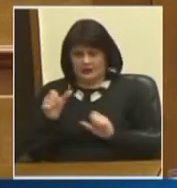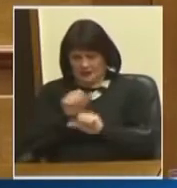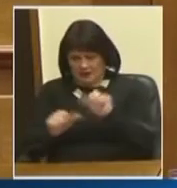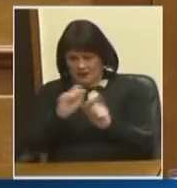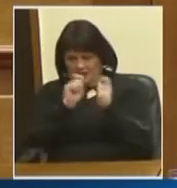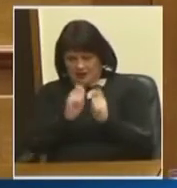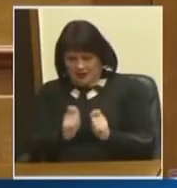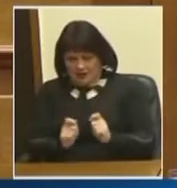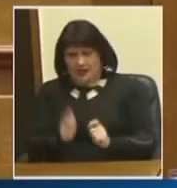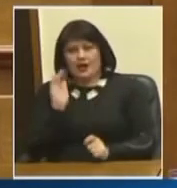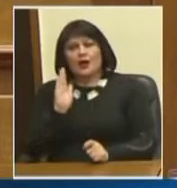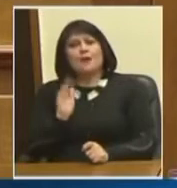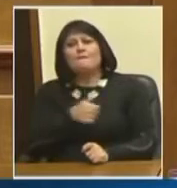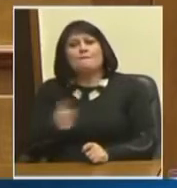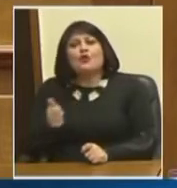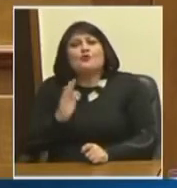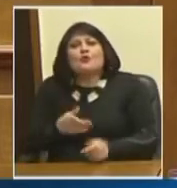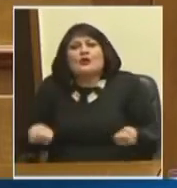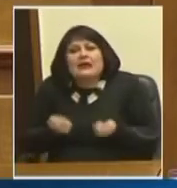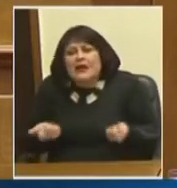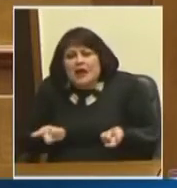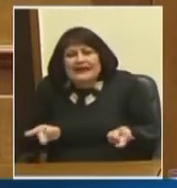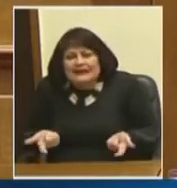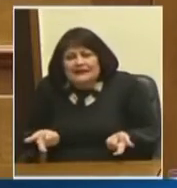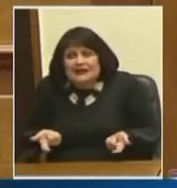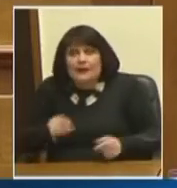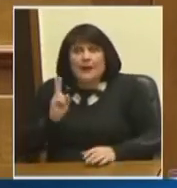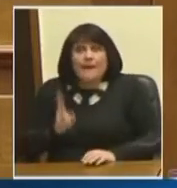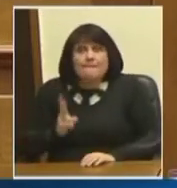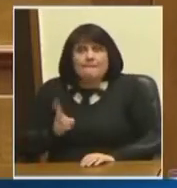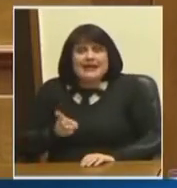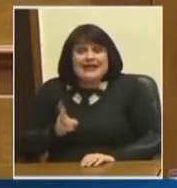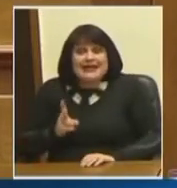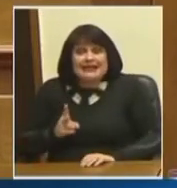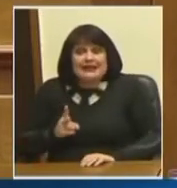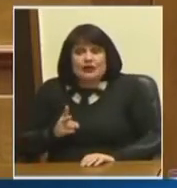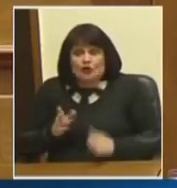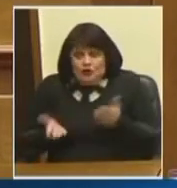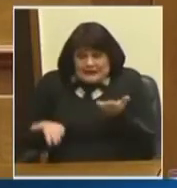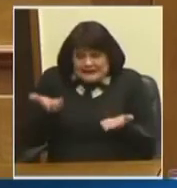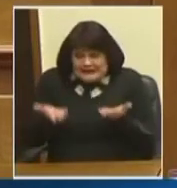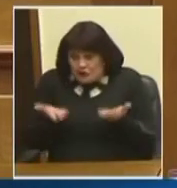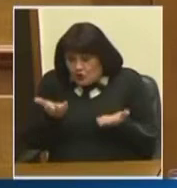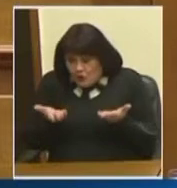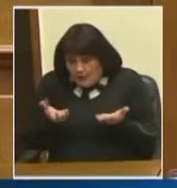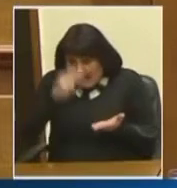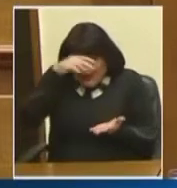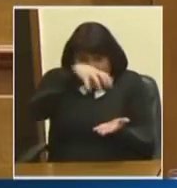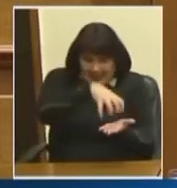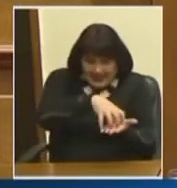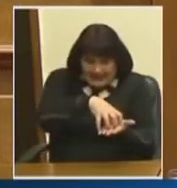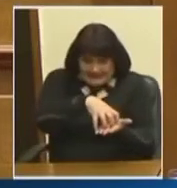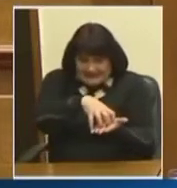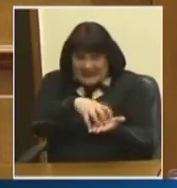το μόνο το οποίο μπορεί να προκαλέσει, είναι να θέσει σε κίνδυνο την ισορροπία των σχέσεων μεταξύ της Εκκλησίας της Ελλάδος